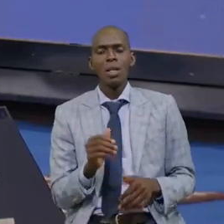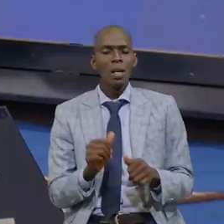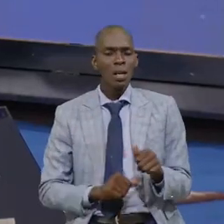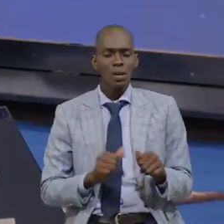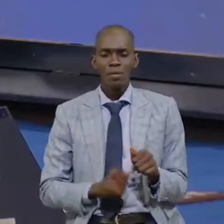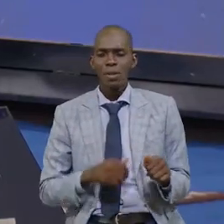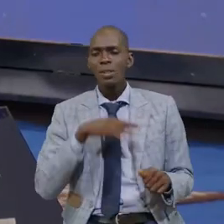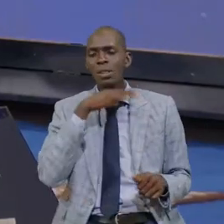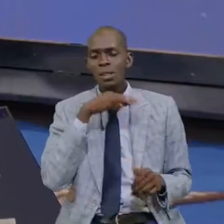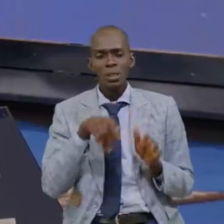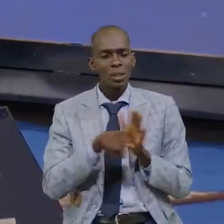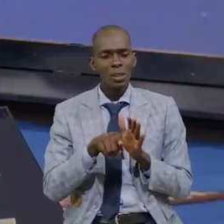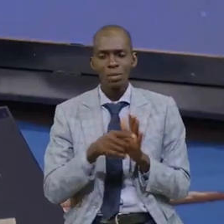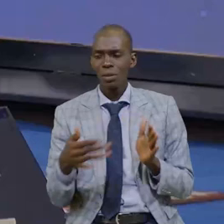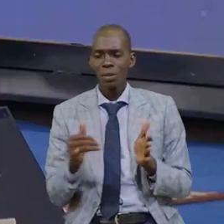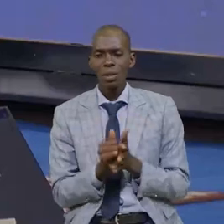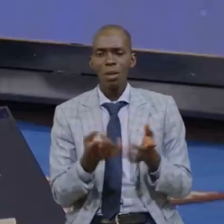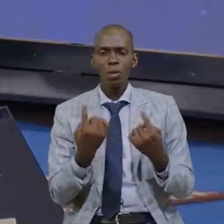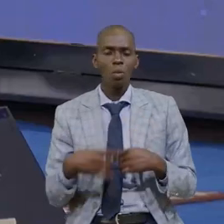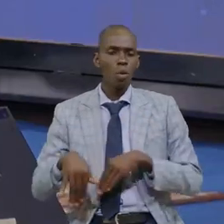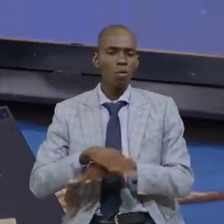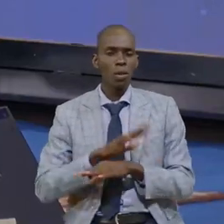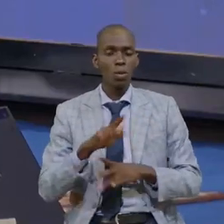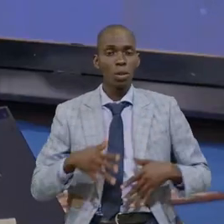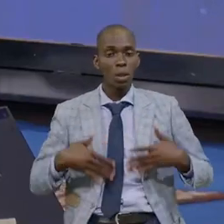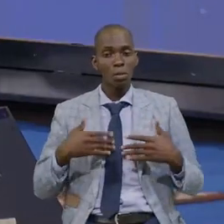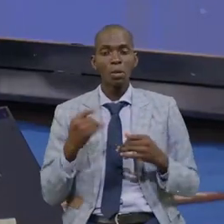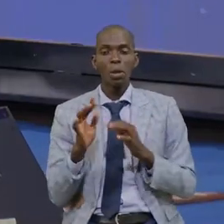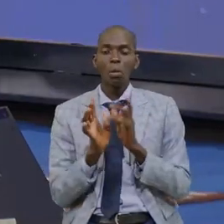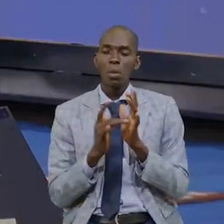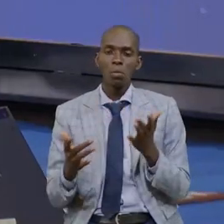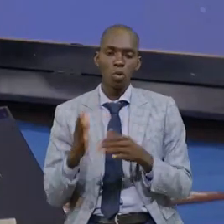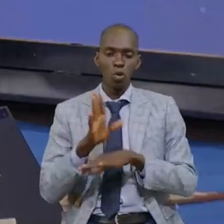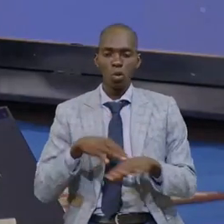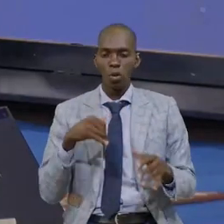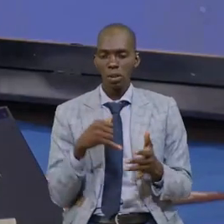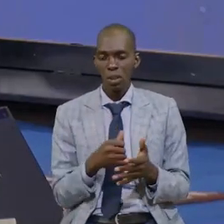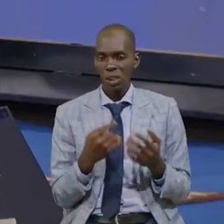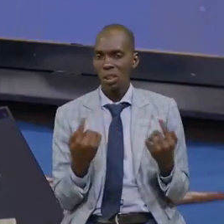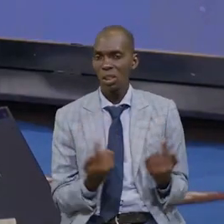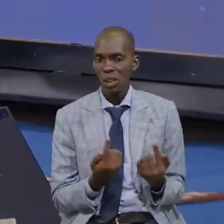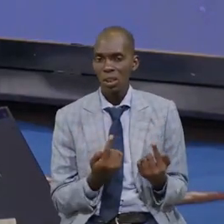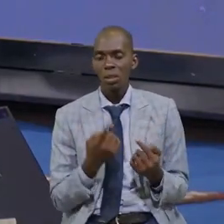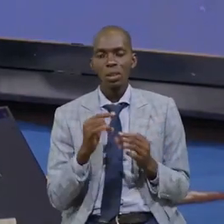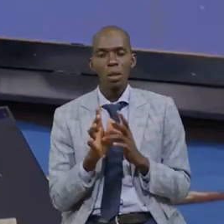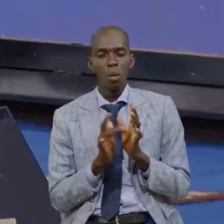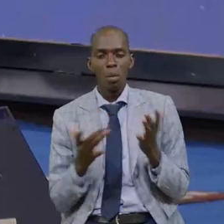rassemblé sur votre vie, quel que soit le nom que vous donnez à la chose, la Bible appelle ça péché, la Bible appelle